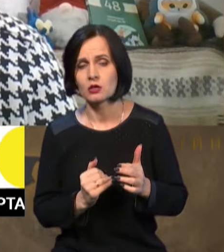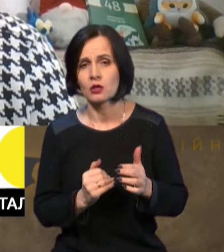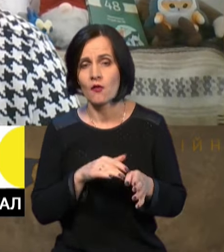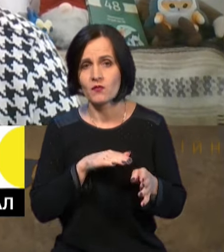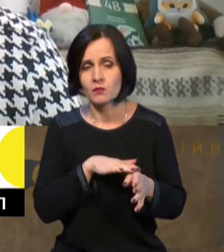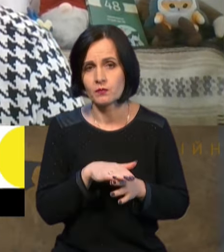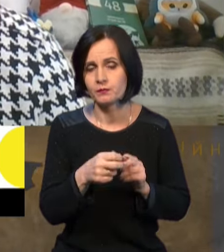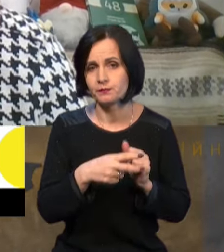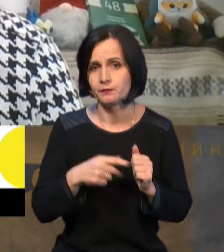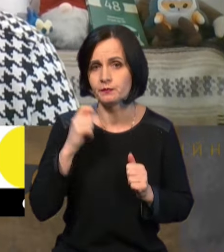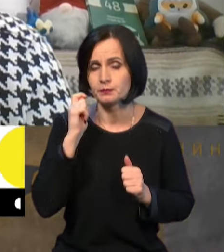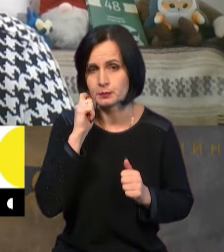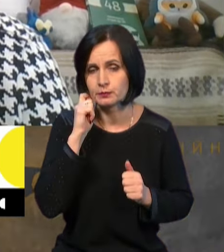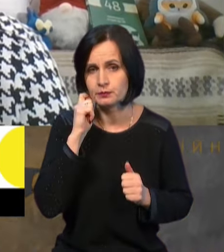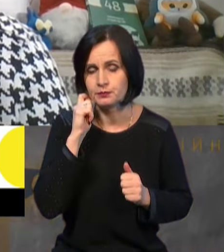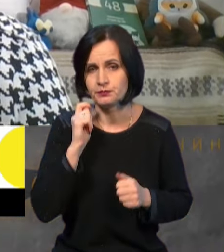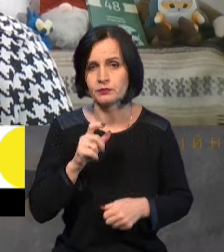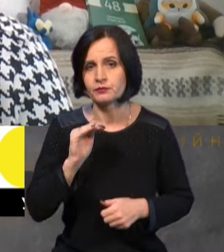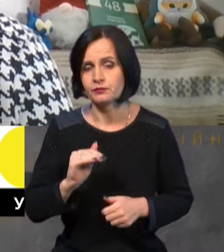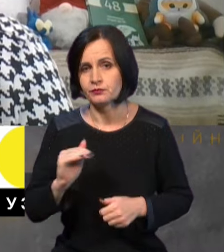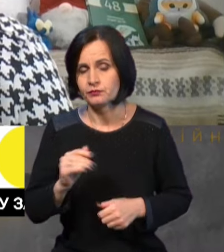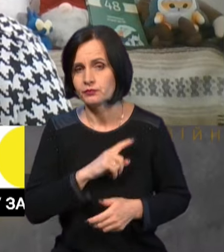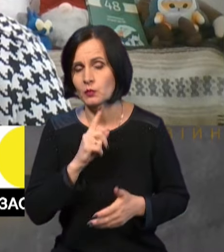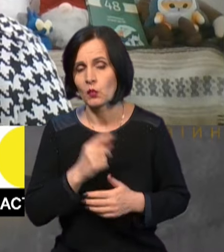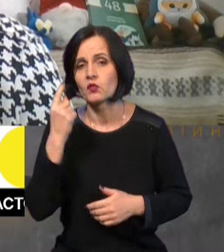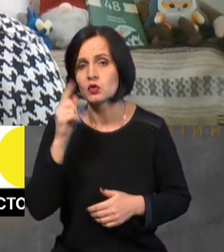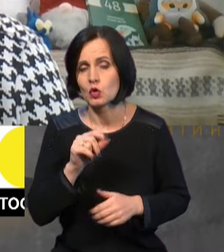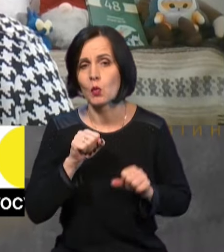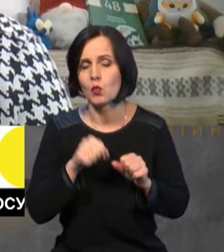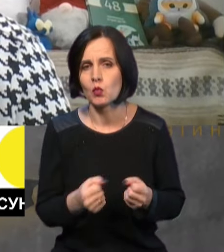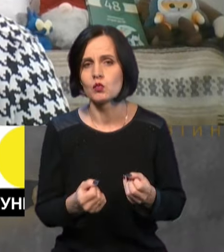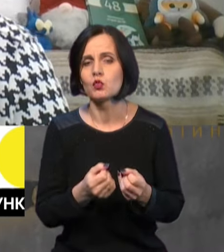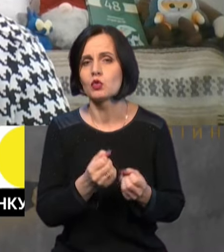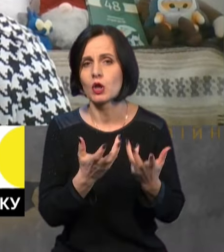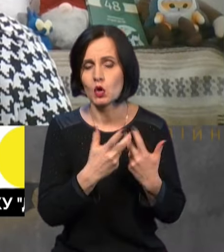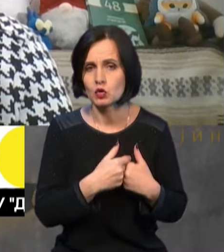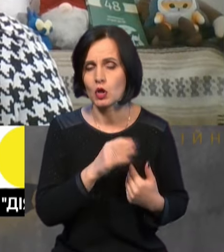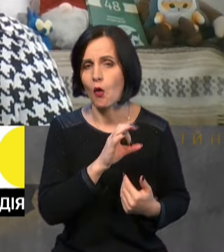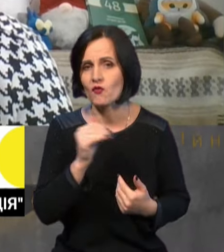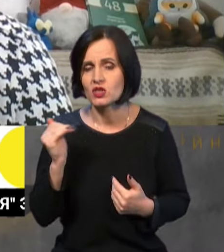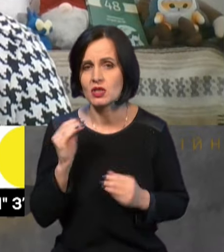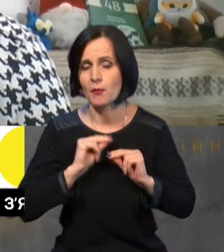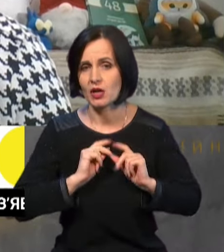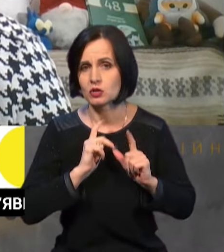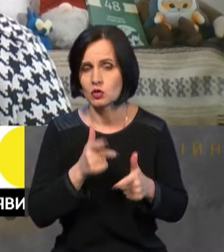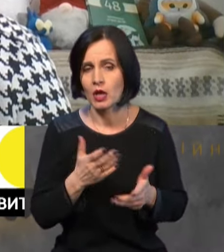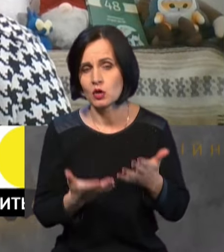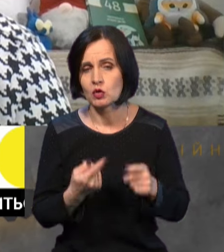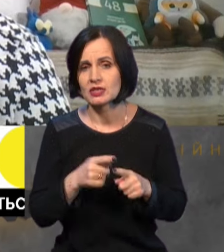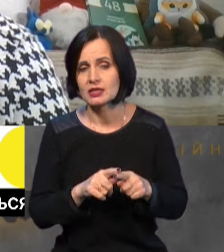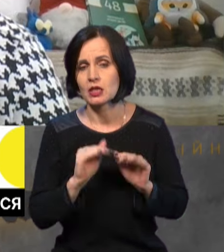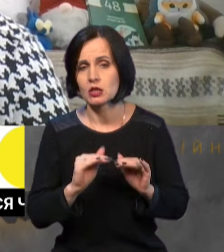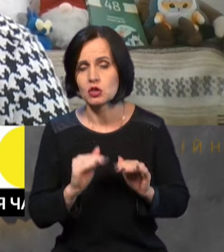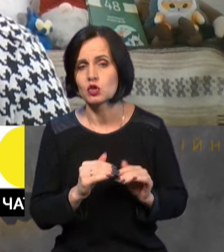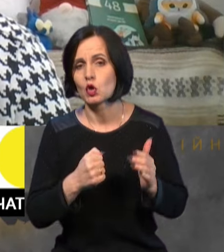Вони мають знати, що можуть розраховувати на офіційне працевлаштування. Якщо це діти до 16 років, там